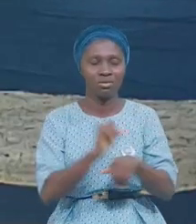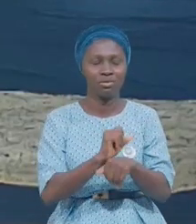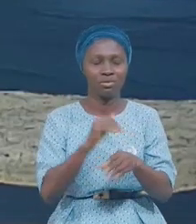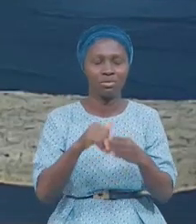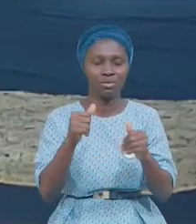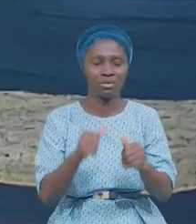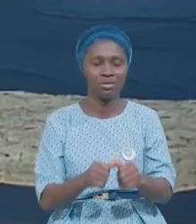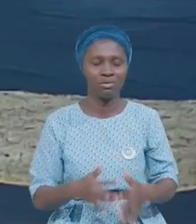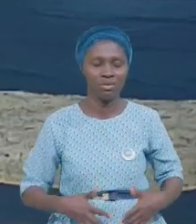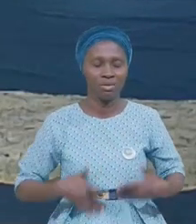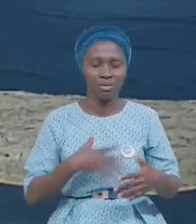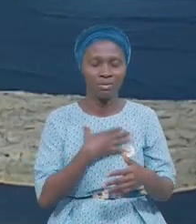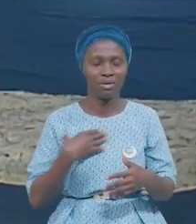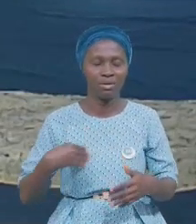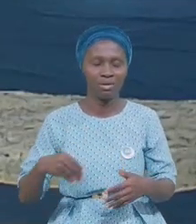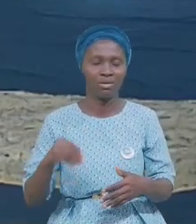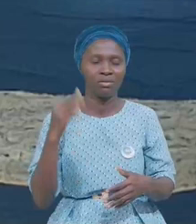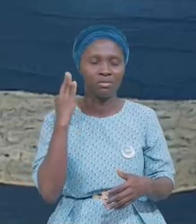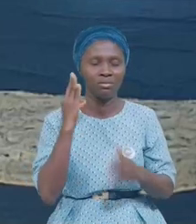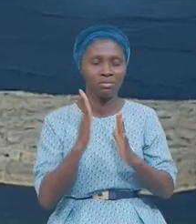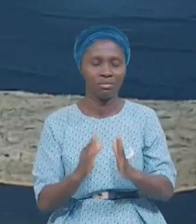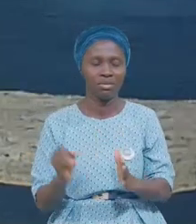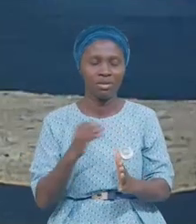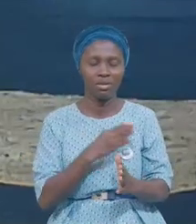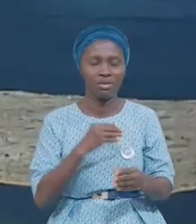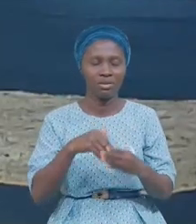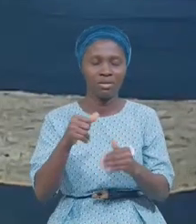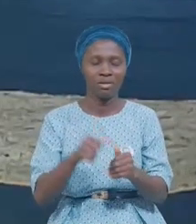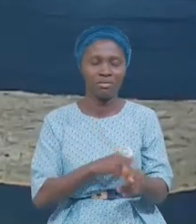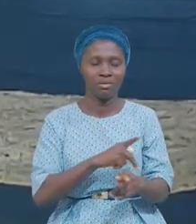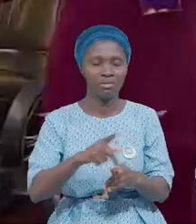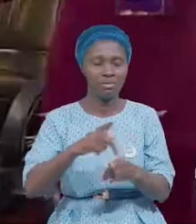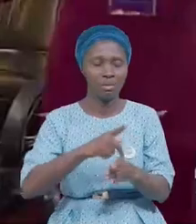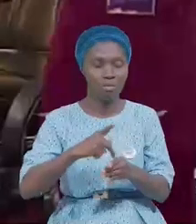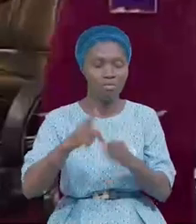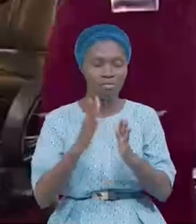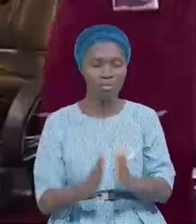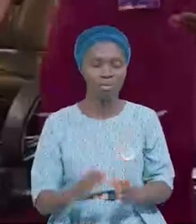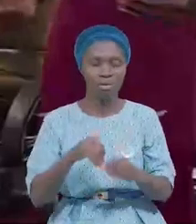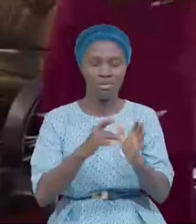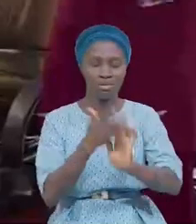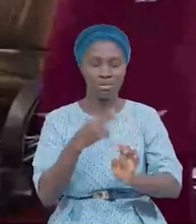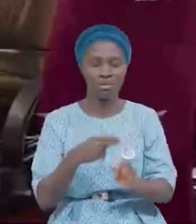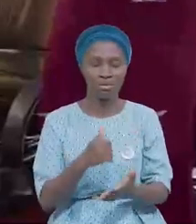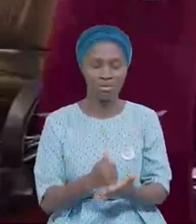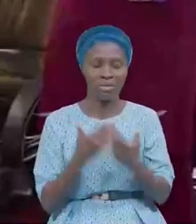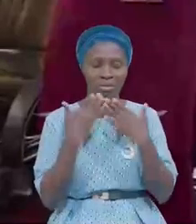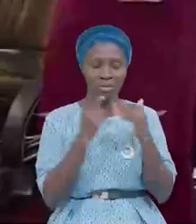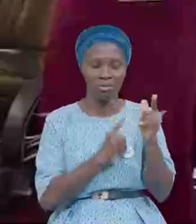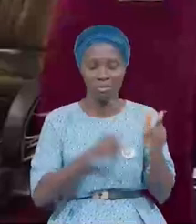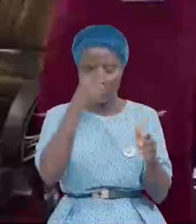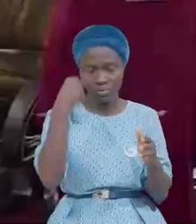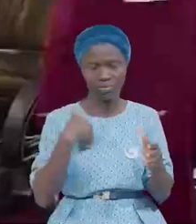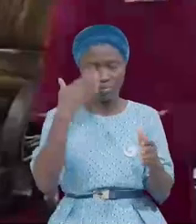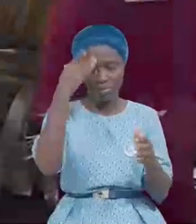chaque vie et dans la vie de chaque ministre, dans chaque professionnel au nom de Jésus. Merci Seigneur pour